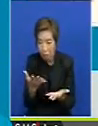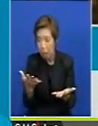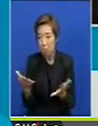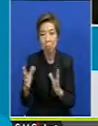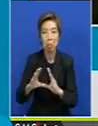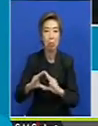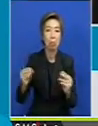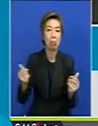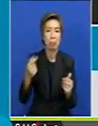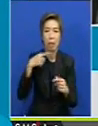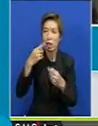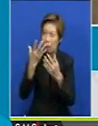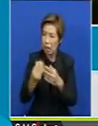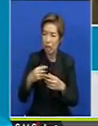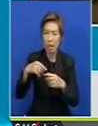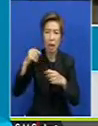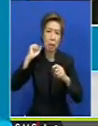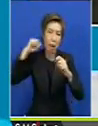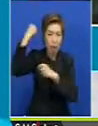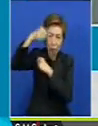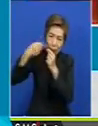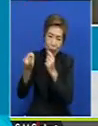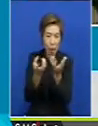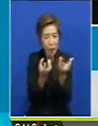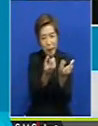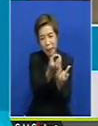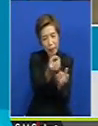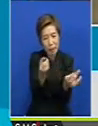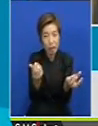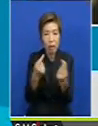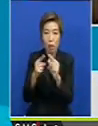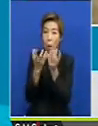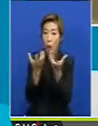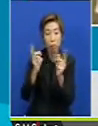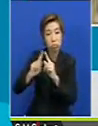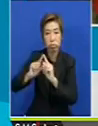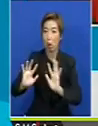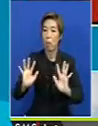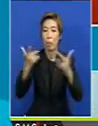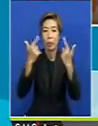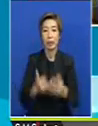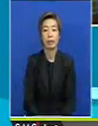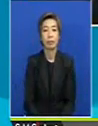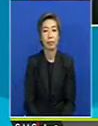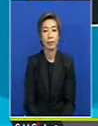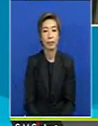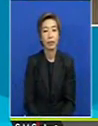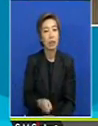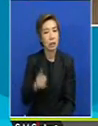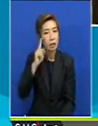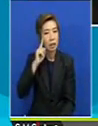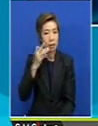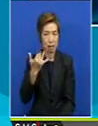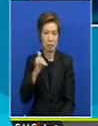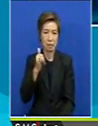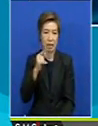อ ครับ แล้วก็ของกระจุกกระติกเล็กๆน้อยๆส่วนอุปกรณ์เชียร์นี่หมดฮะ ครับและเชื่อว่าหนึ่งสิ่ง